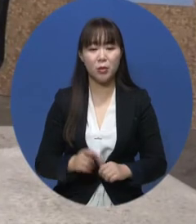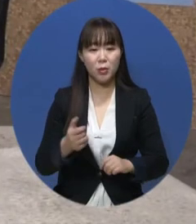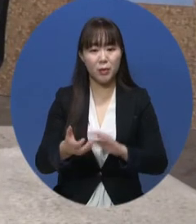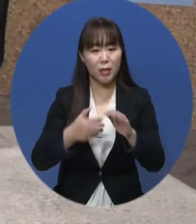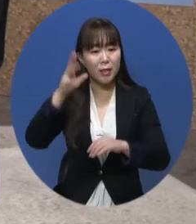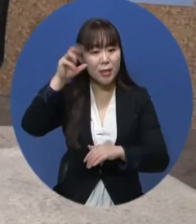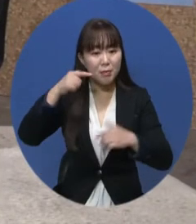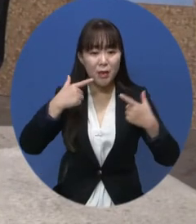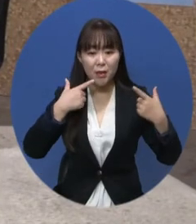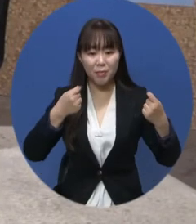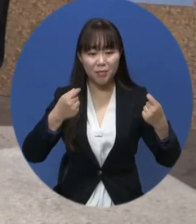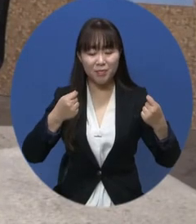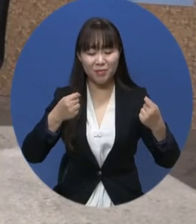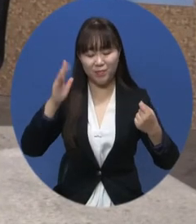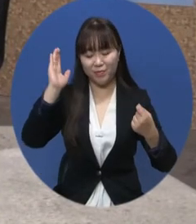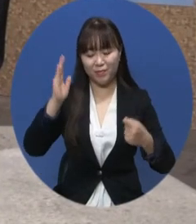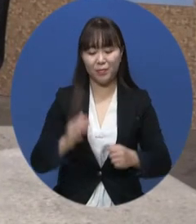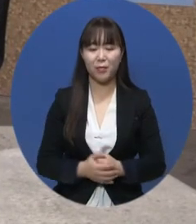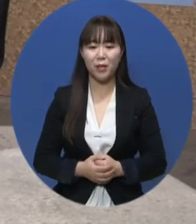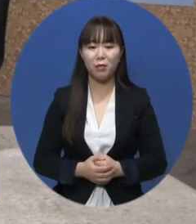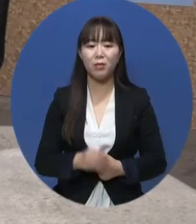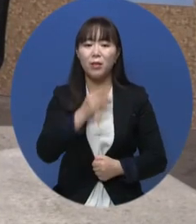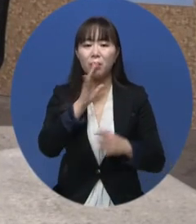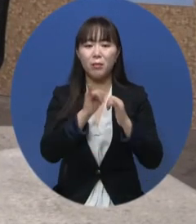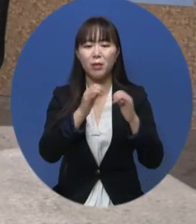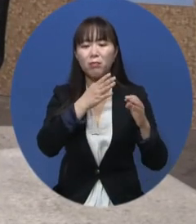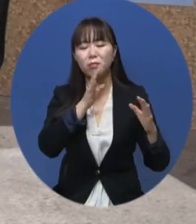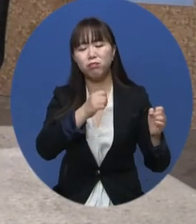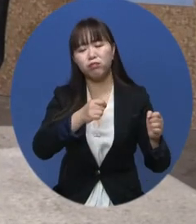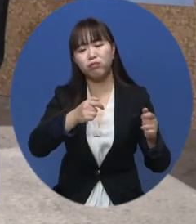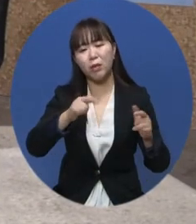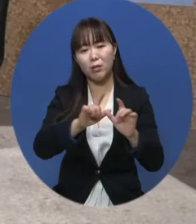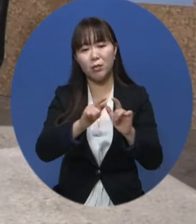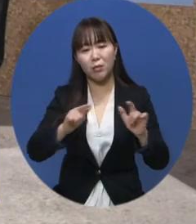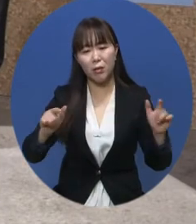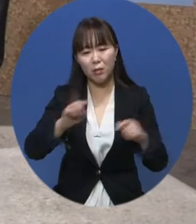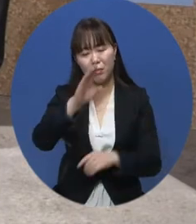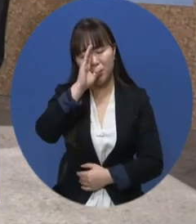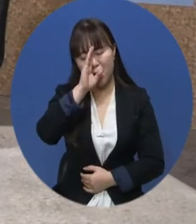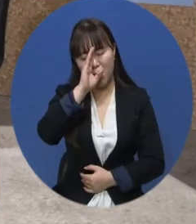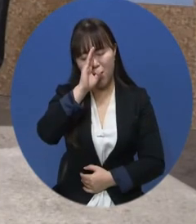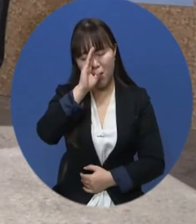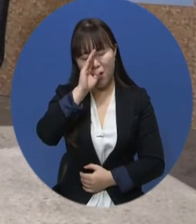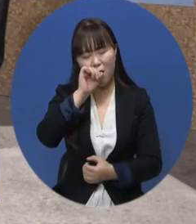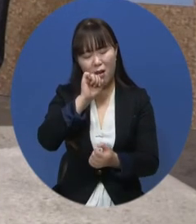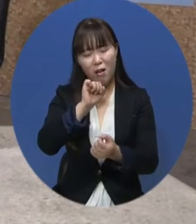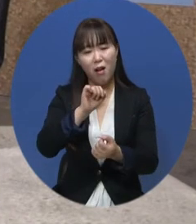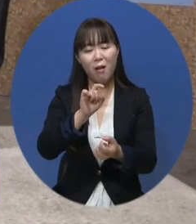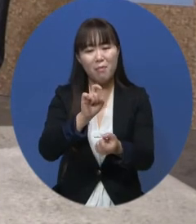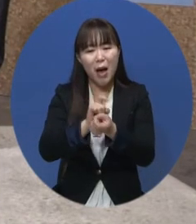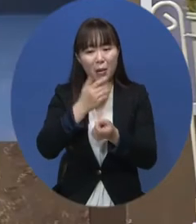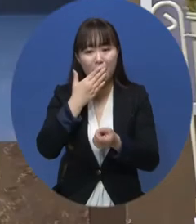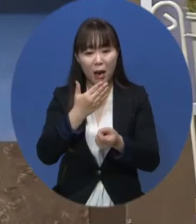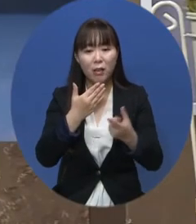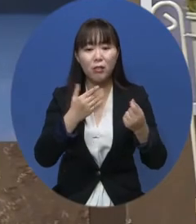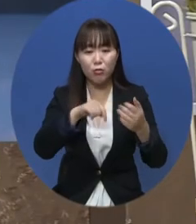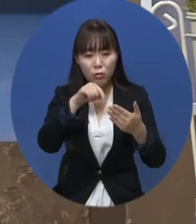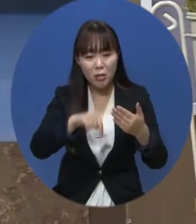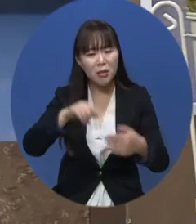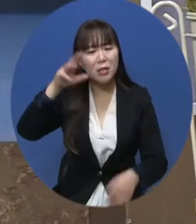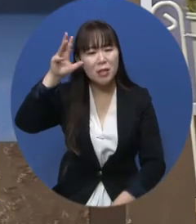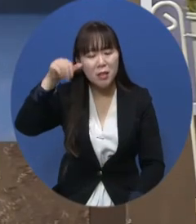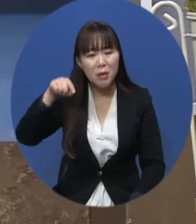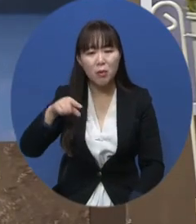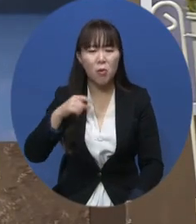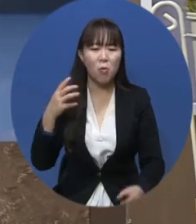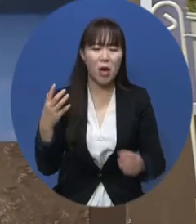말씀해 주셨는데 네. 이제 노인분들이 노화가 진행되면서 각종 또 질병이 생기실 수 있잖아요. 그 중에서도